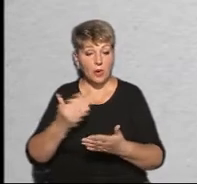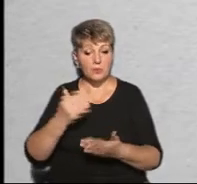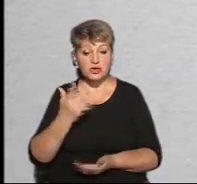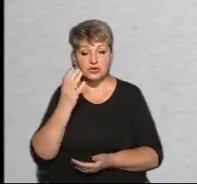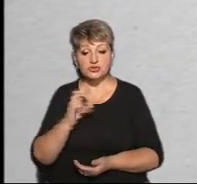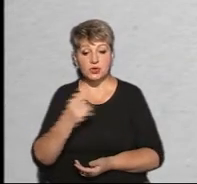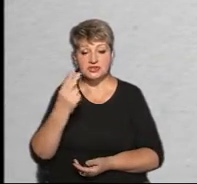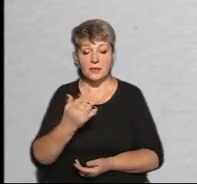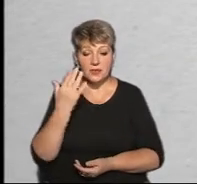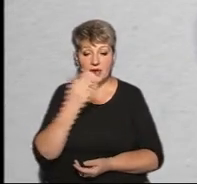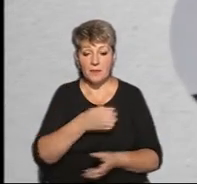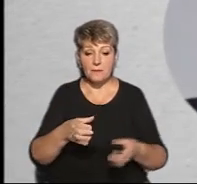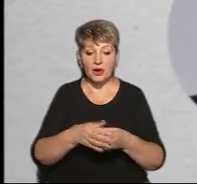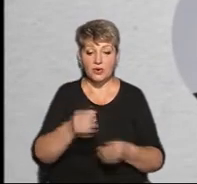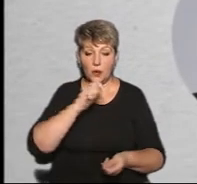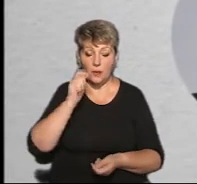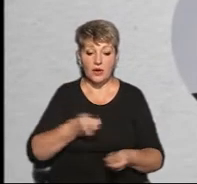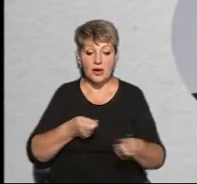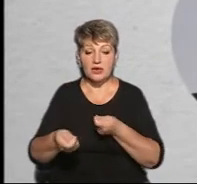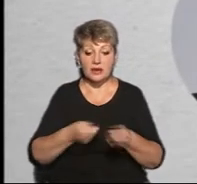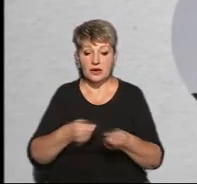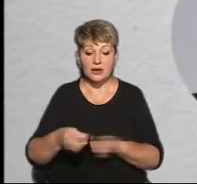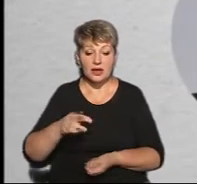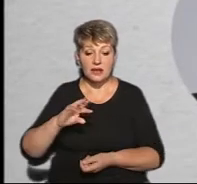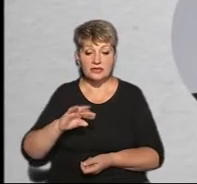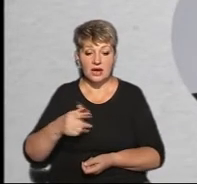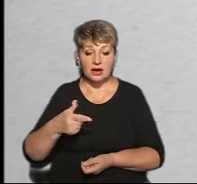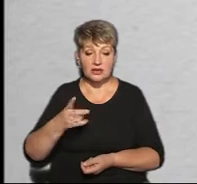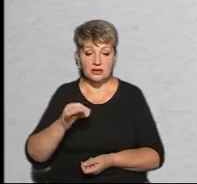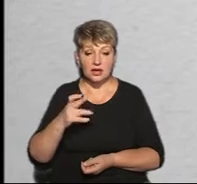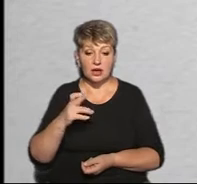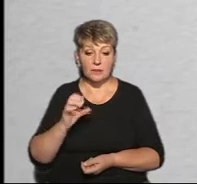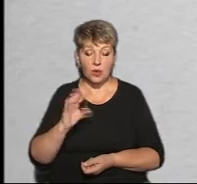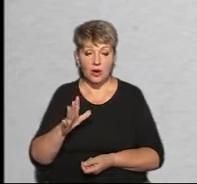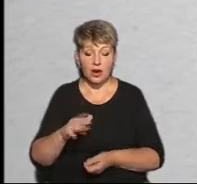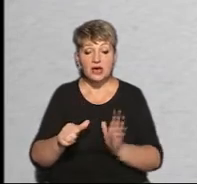«Соціал-національна партія України». Керівництво партії – Тягнебок Олег Ярославович. Топ-6